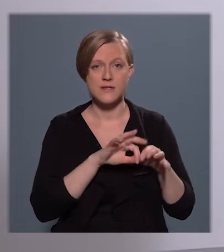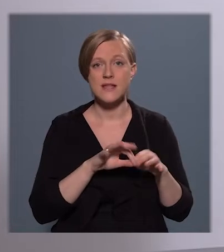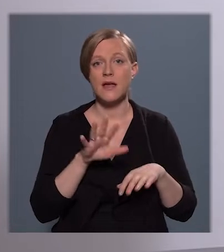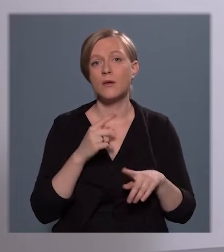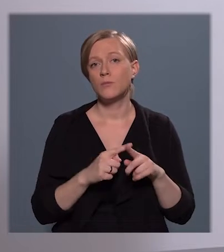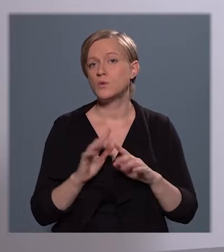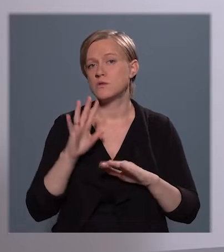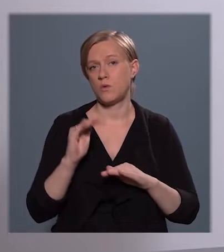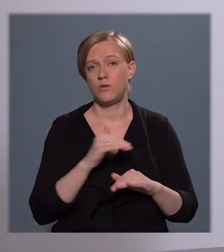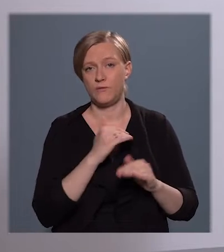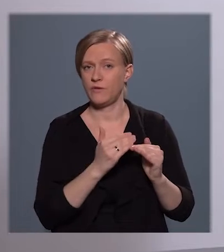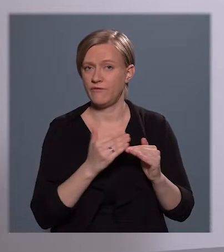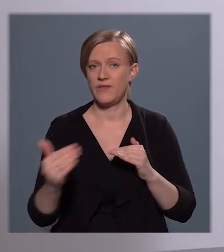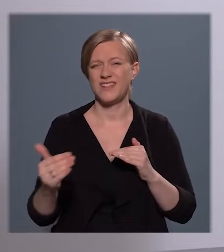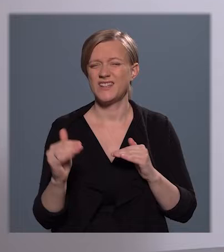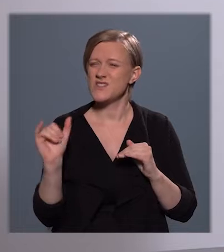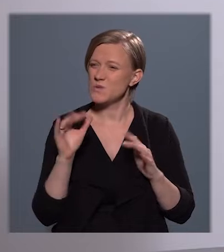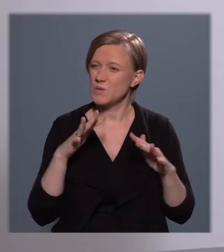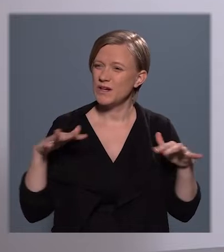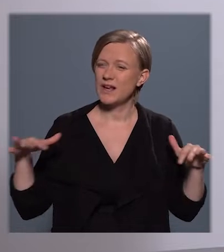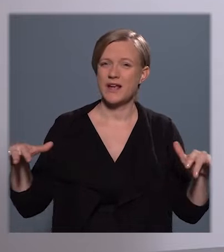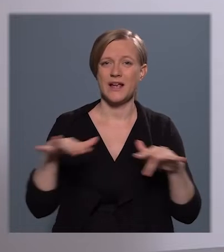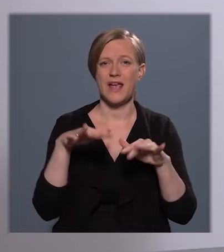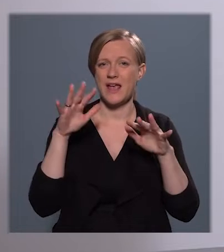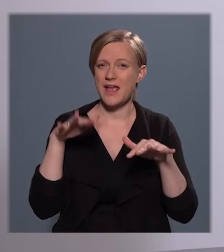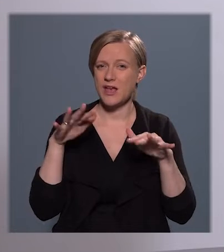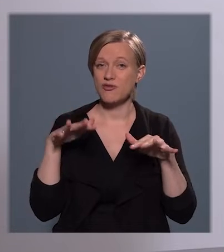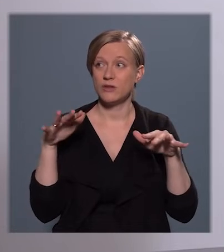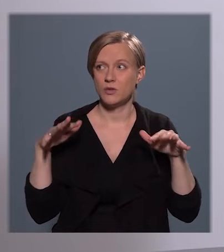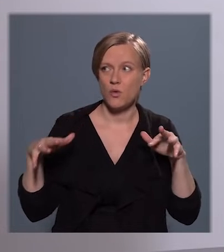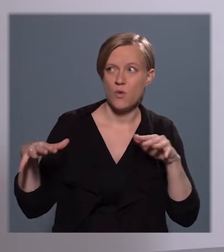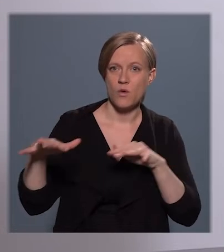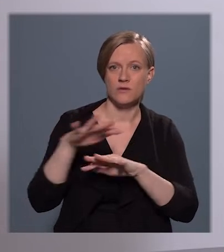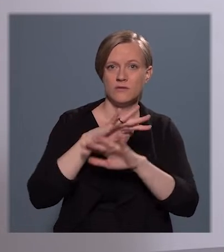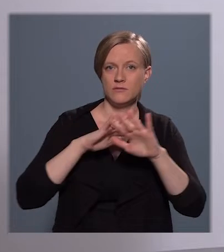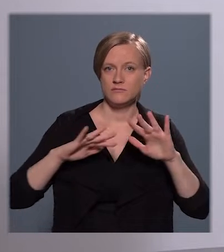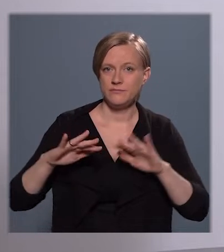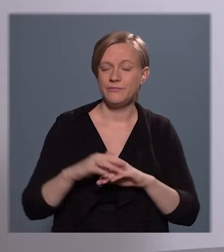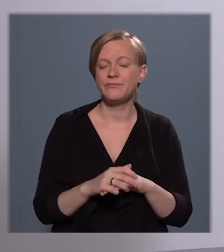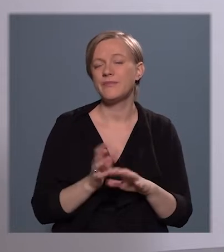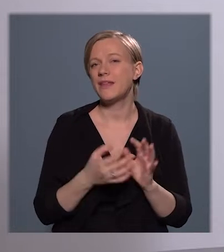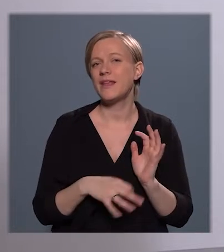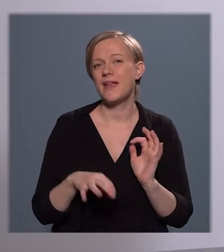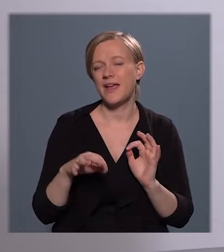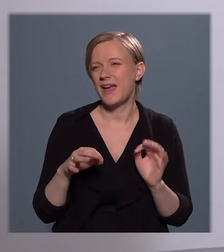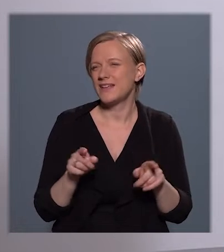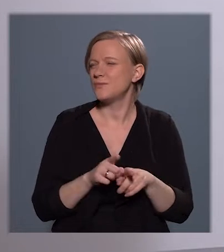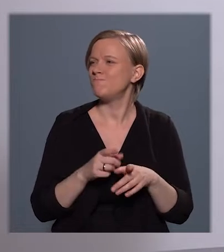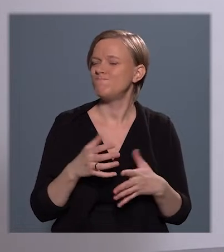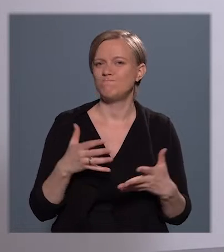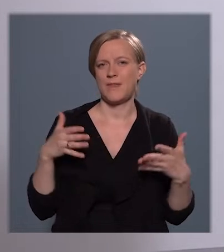végig, szürke volt, esett a köd, egy elég depresszív